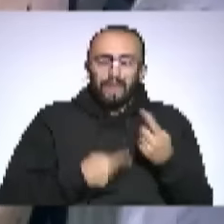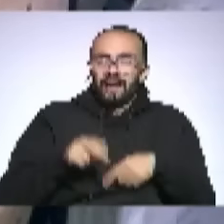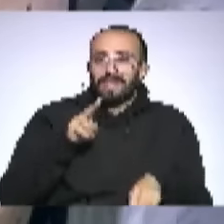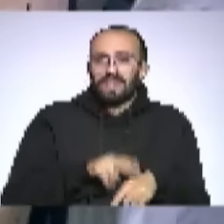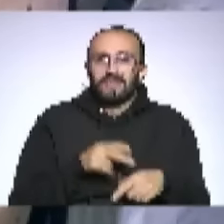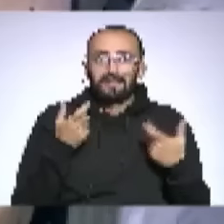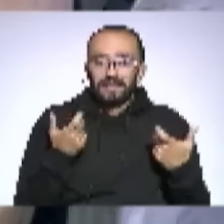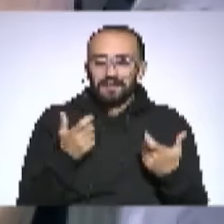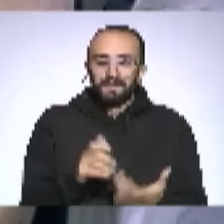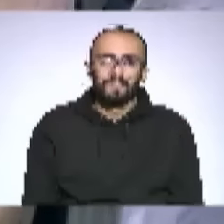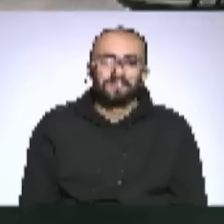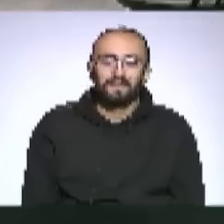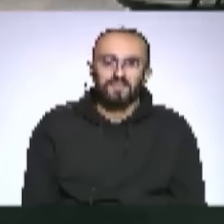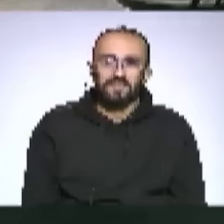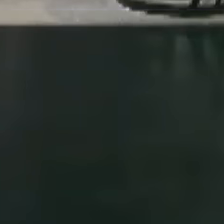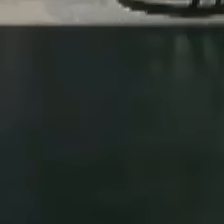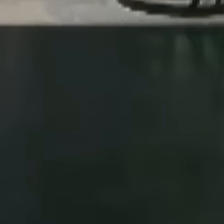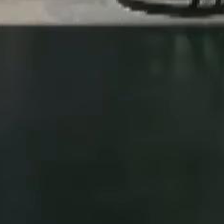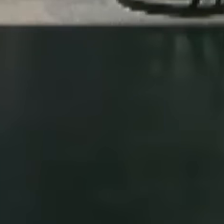سريعا نكمل خليكم